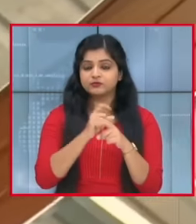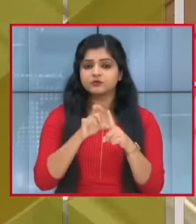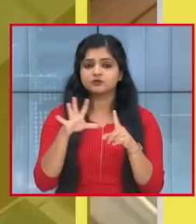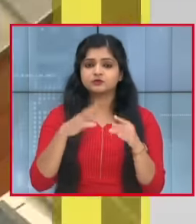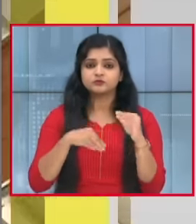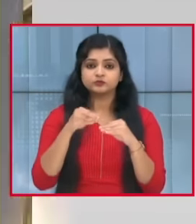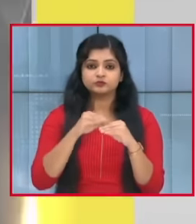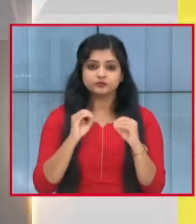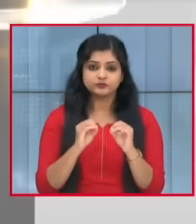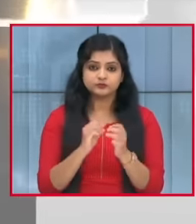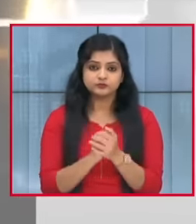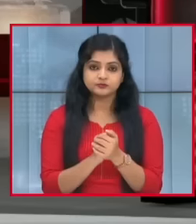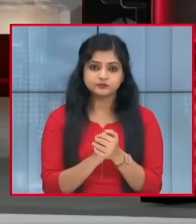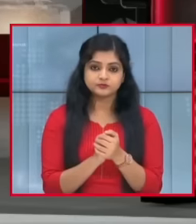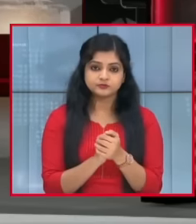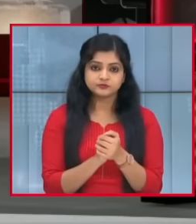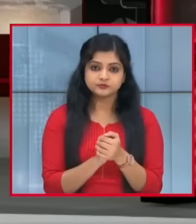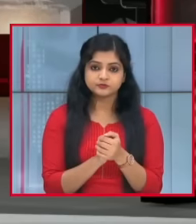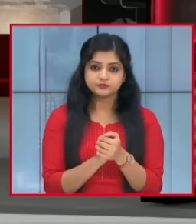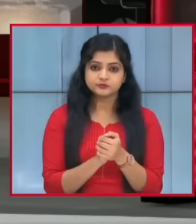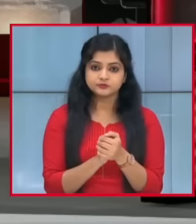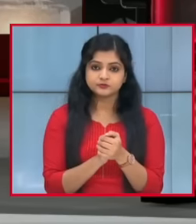പാലക്കാട്.